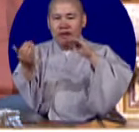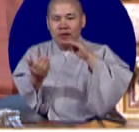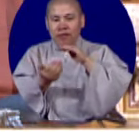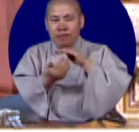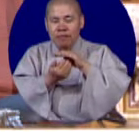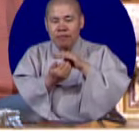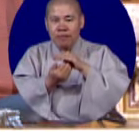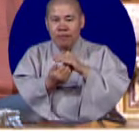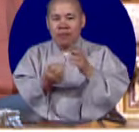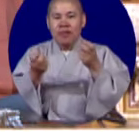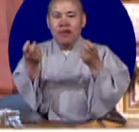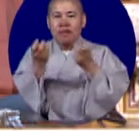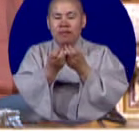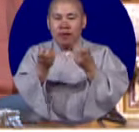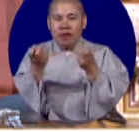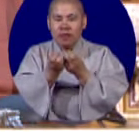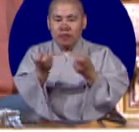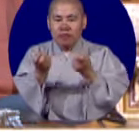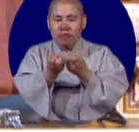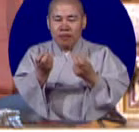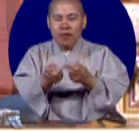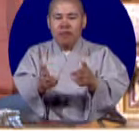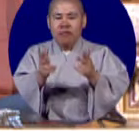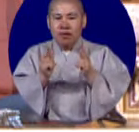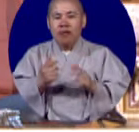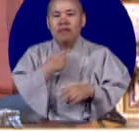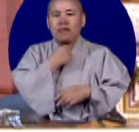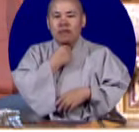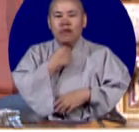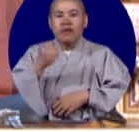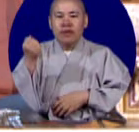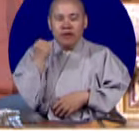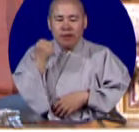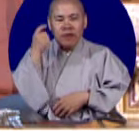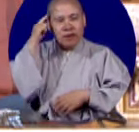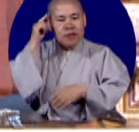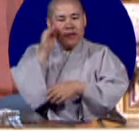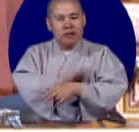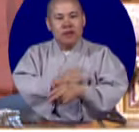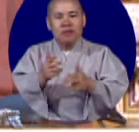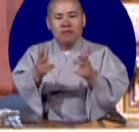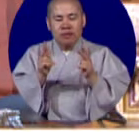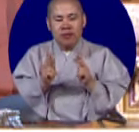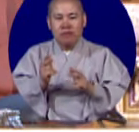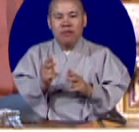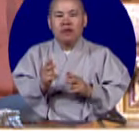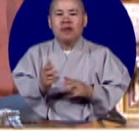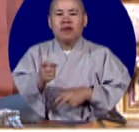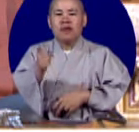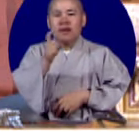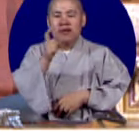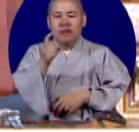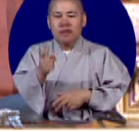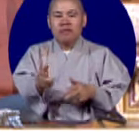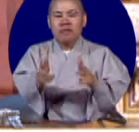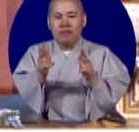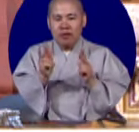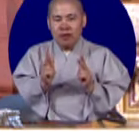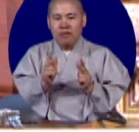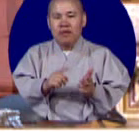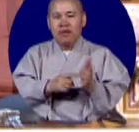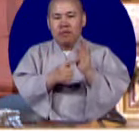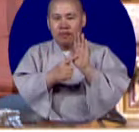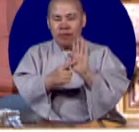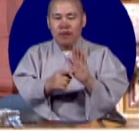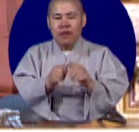것이 방편바라밀, 원바라밀, 역바라밀, 지바라밀 해서 십바라밀이 된다 이 말이죠.